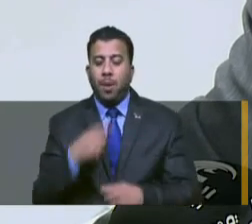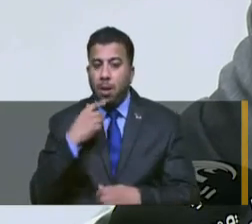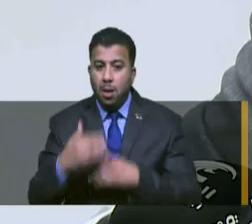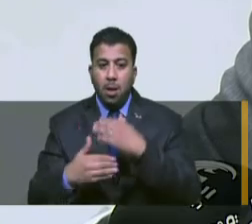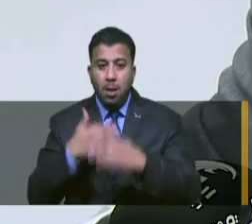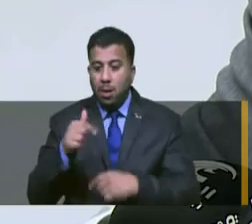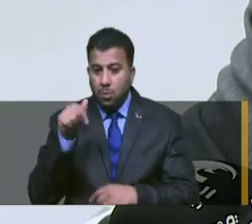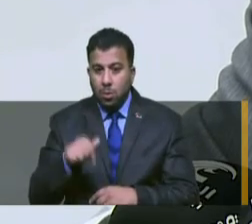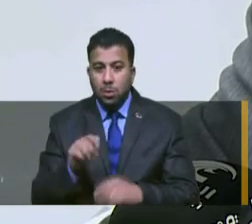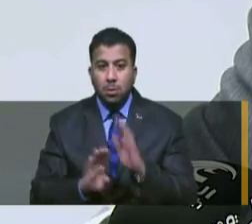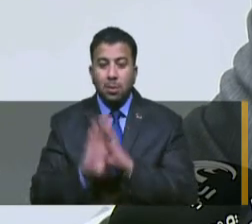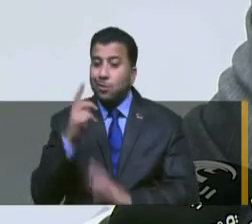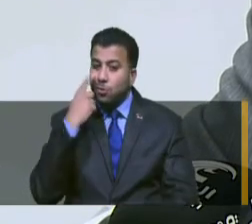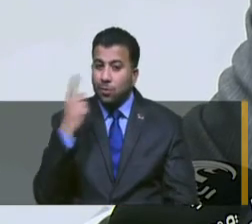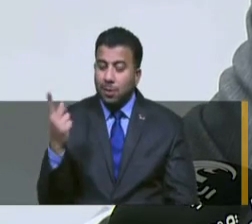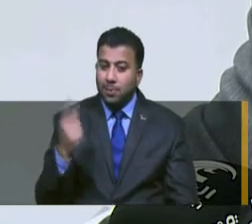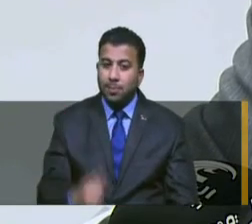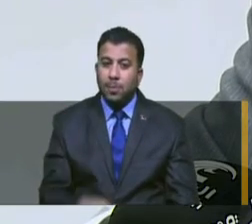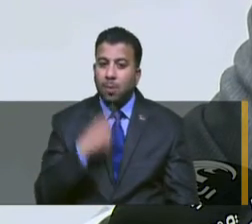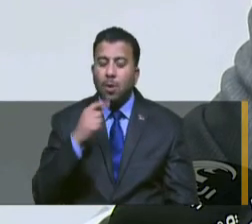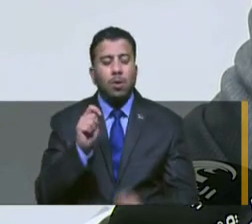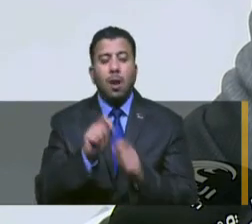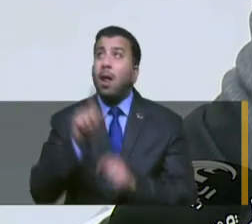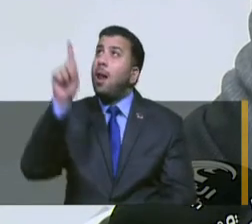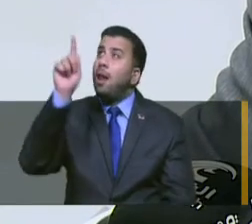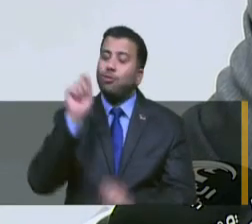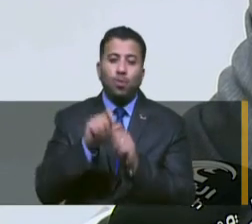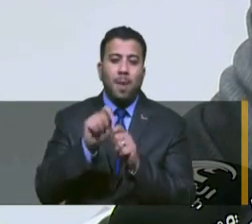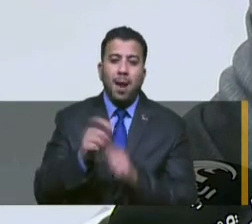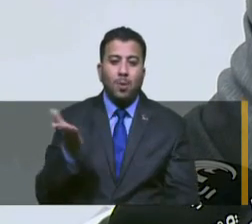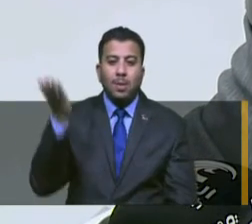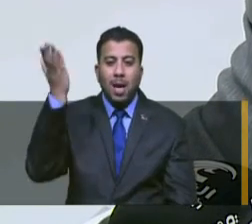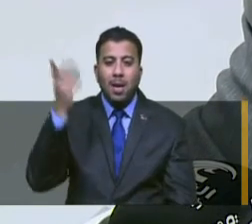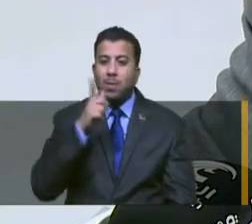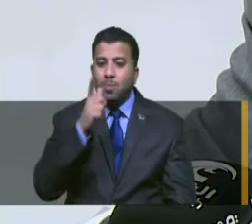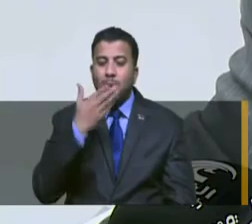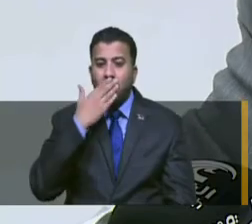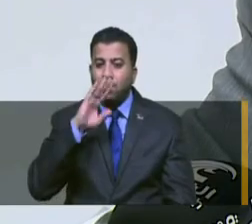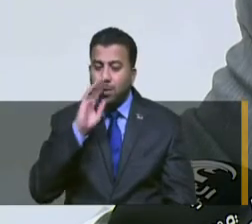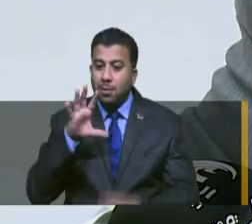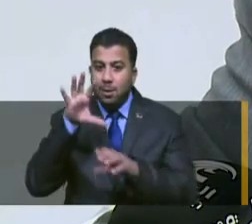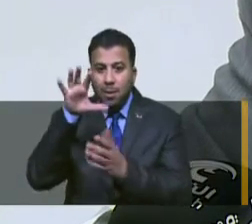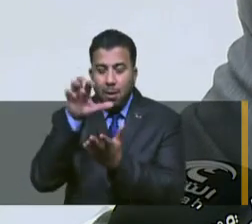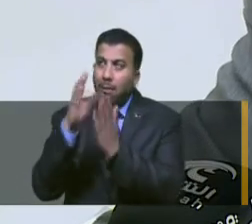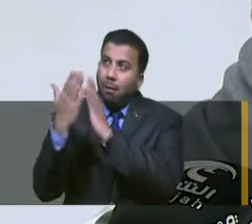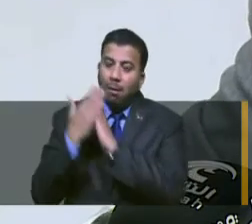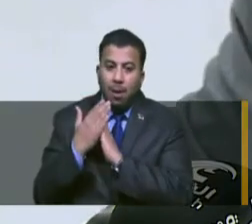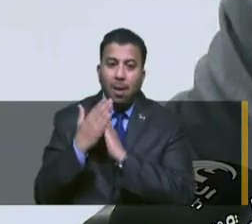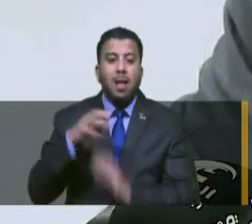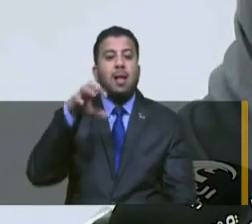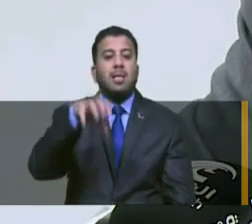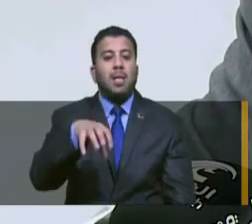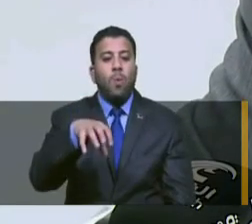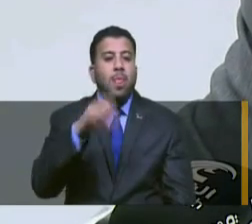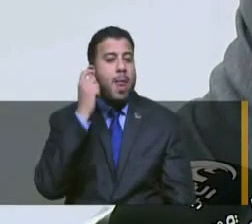إلى هذه. طبعا هنا الله سبحانه وتعالى يعني أنقذ هذه الدولة بوجود دولة الإمارات